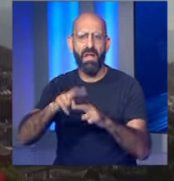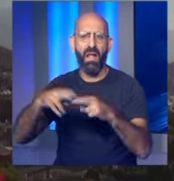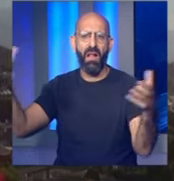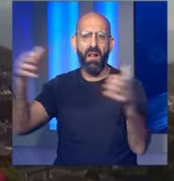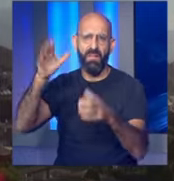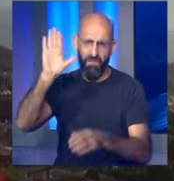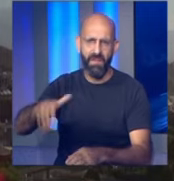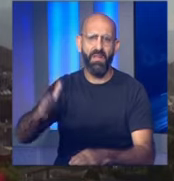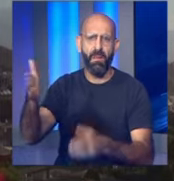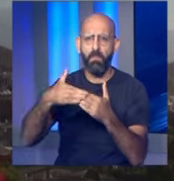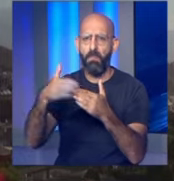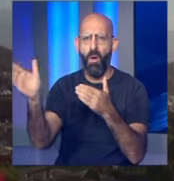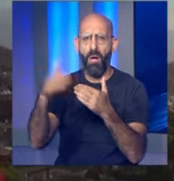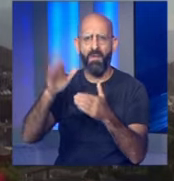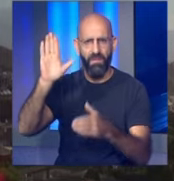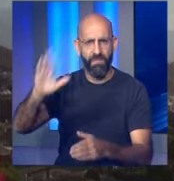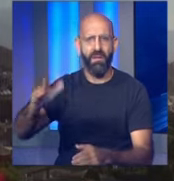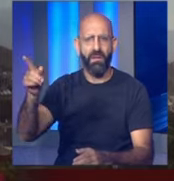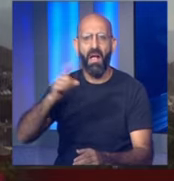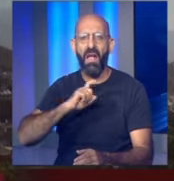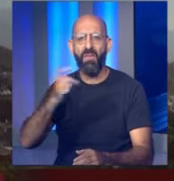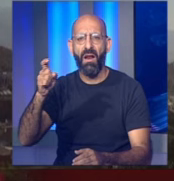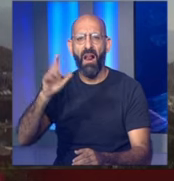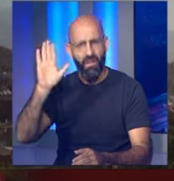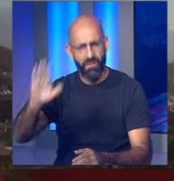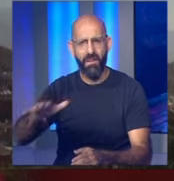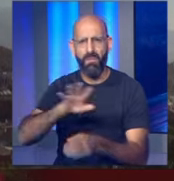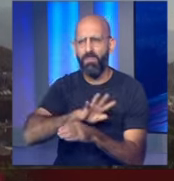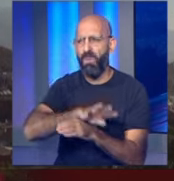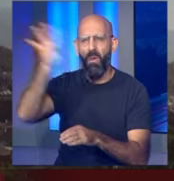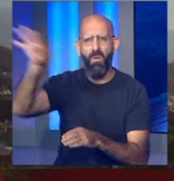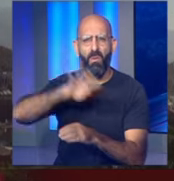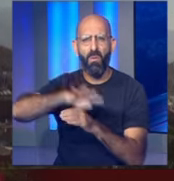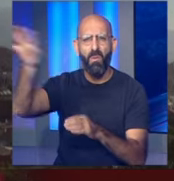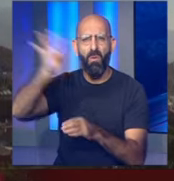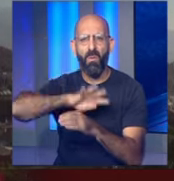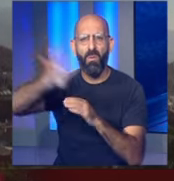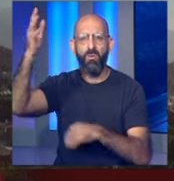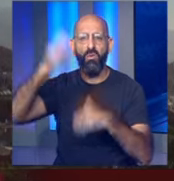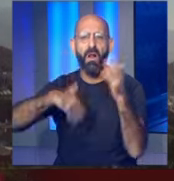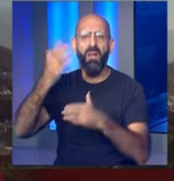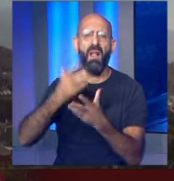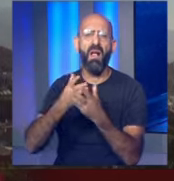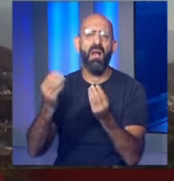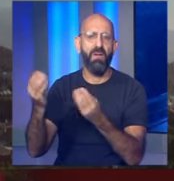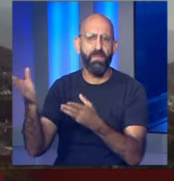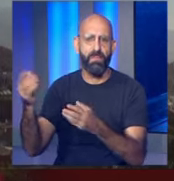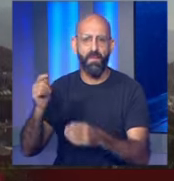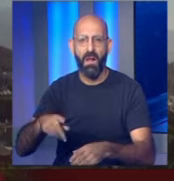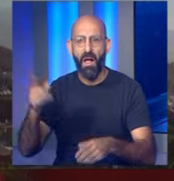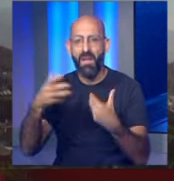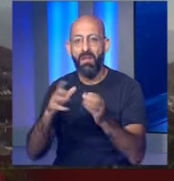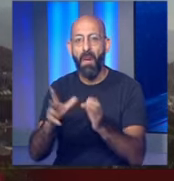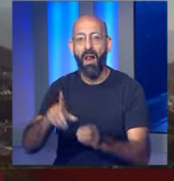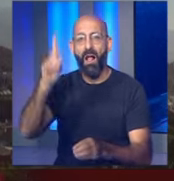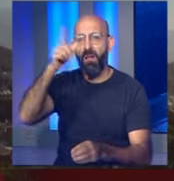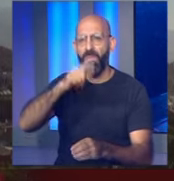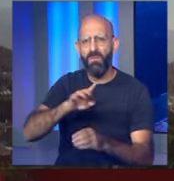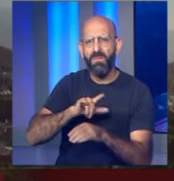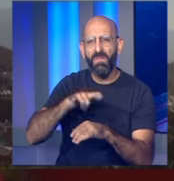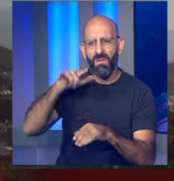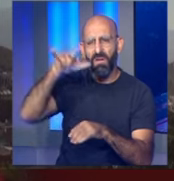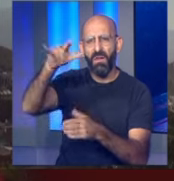تجمعات لجنود العدوان الإسرائيلي في منطقة العمرة غرب الوزاني وبوابة فاطمة والمنطقة بين كفركلا ومستعمرة